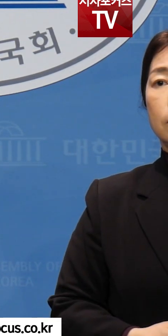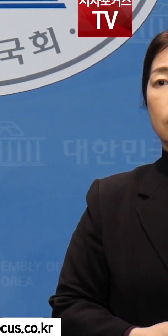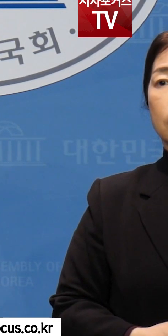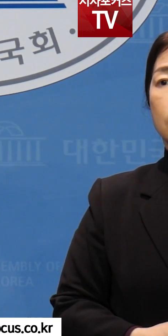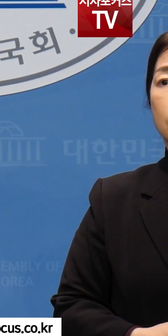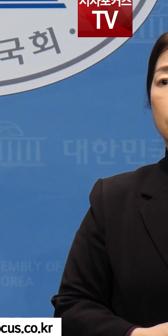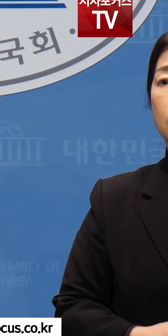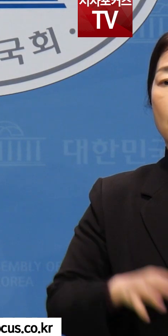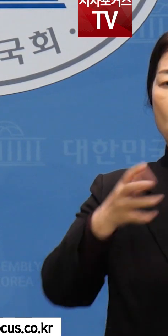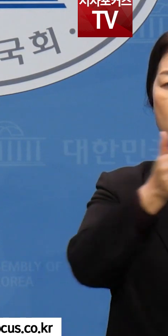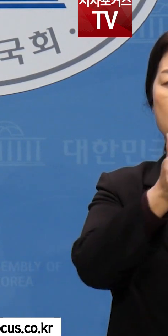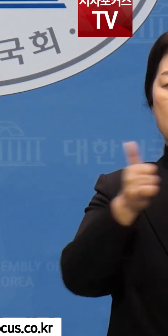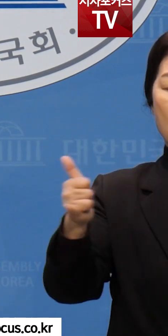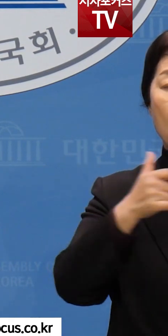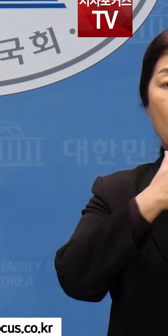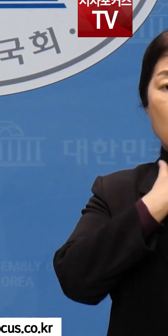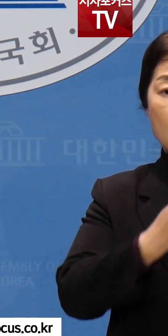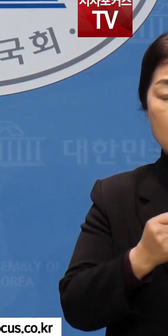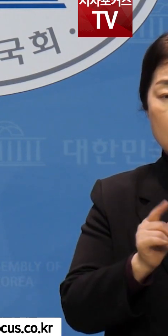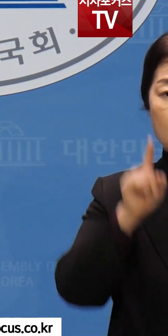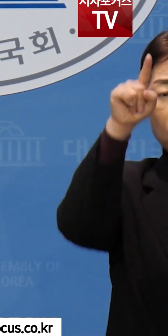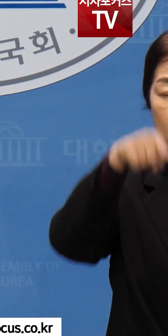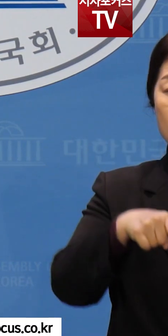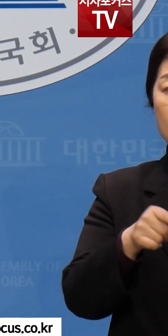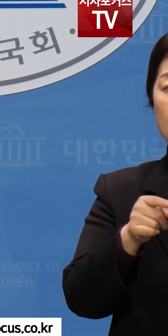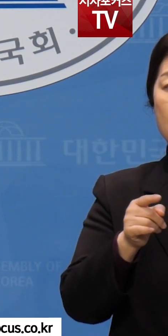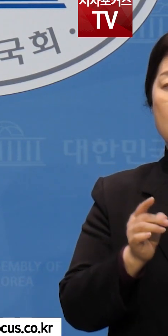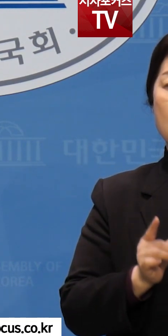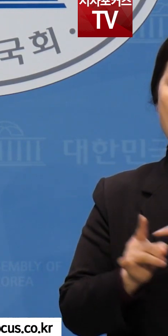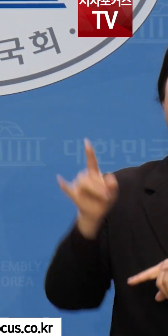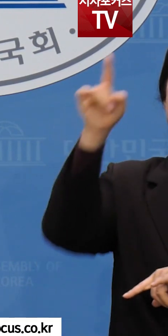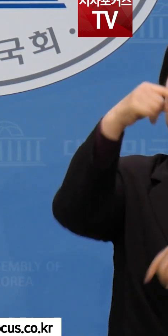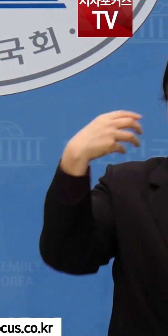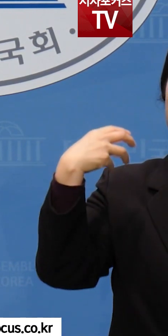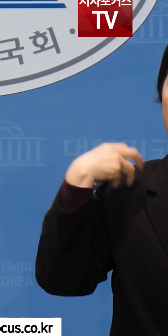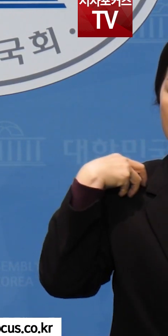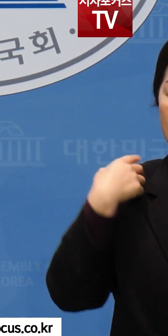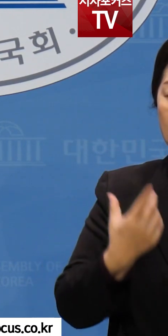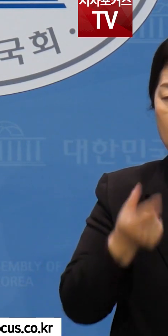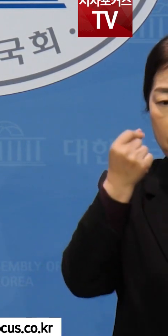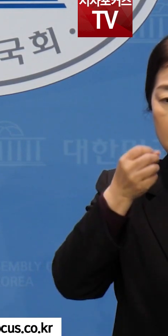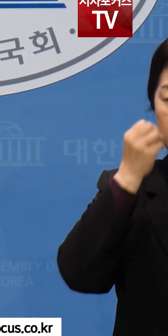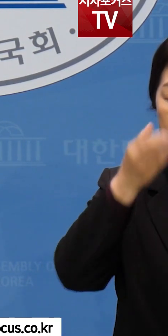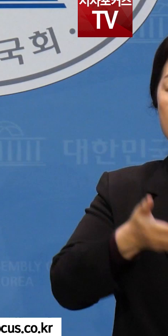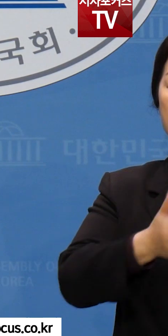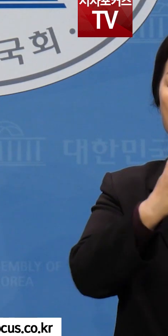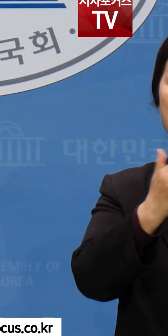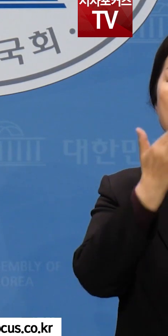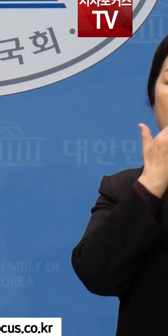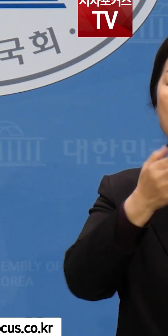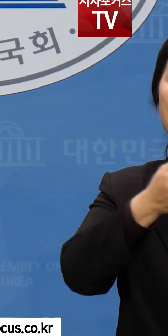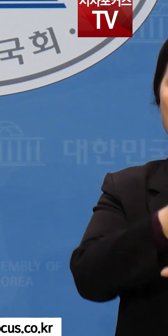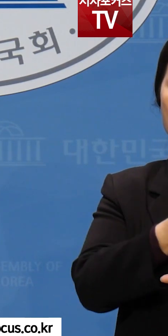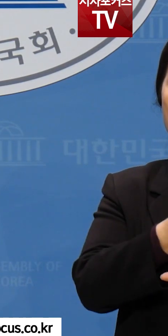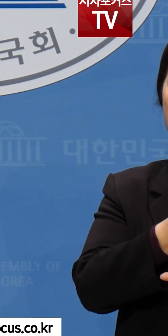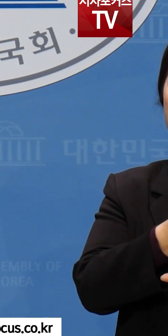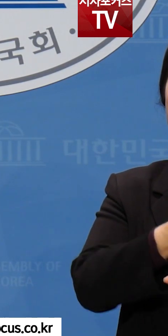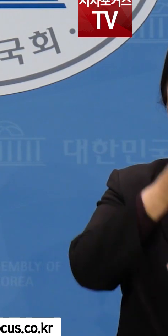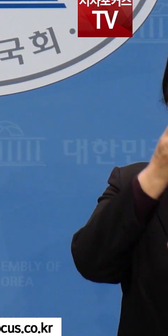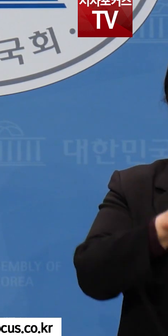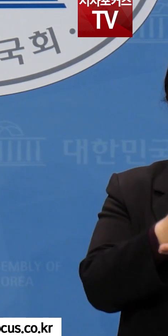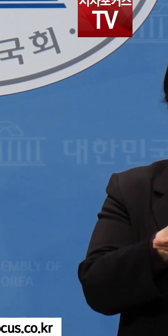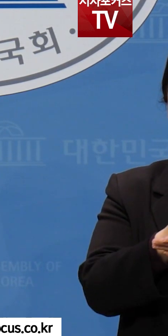온 국민이 염원하는 우주항공청이 조속히 설립될 수 있도록 우주항공청